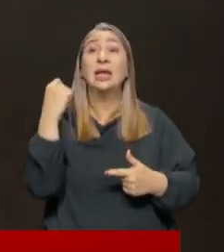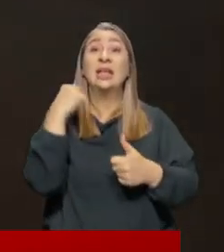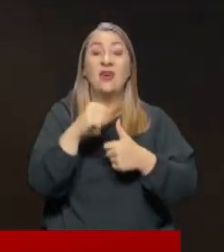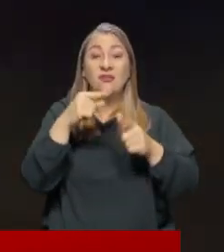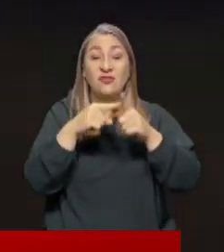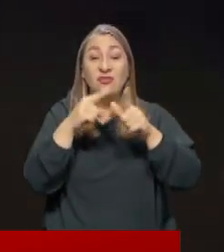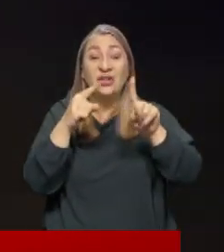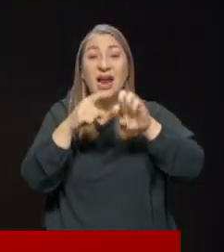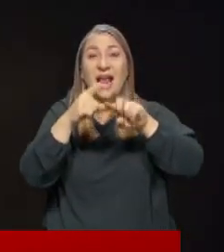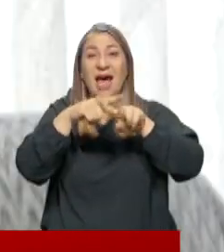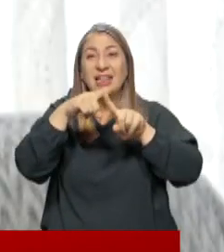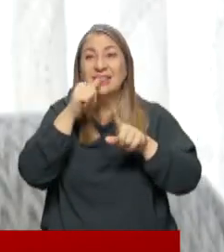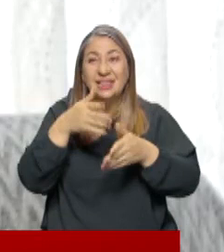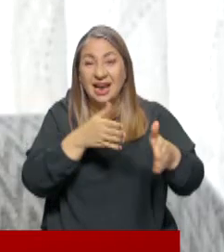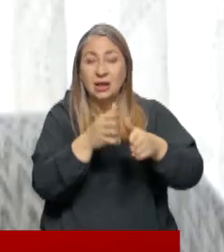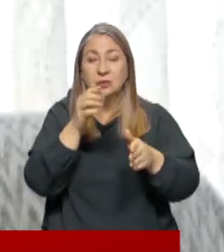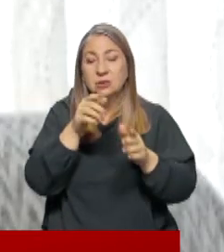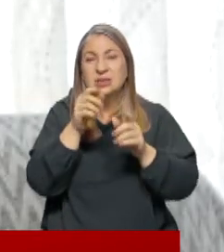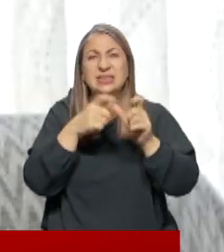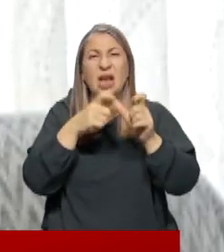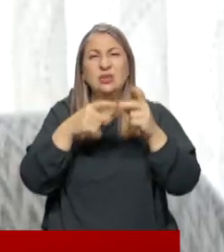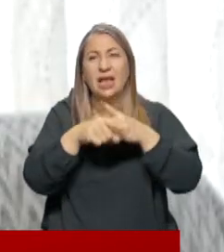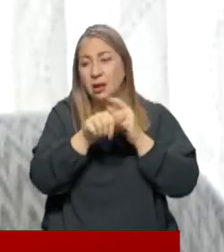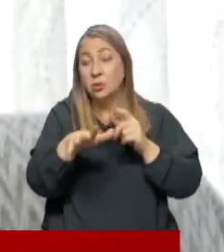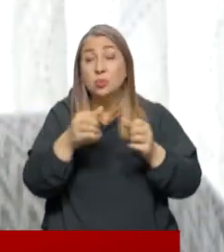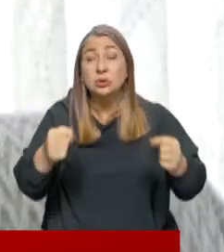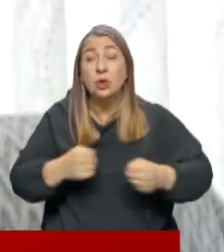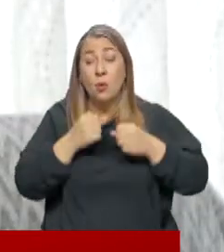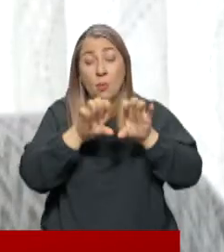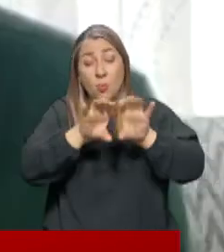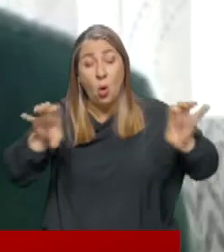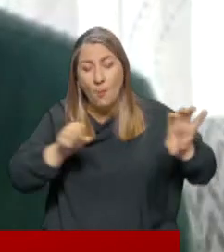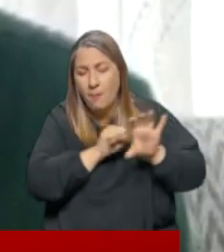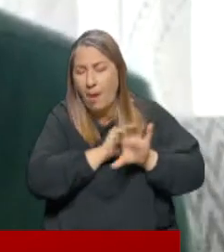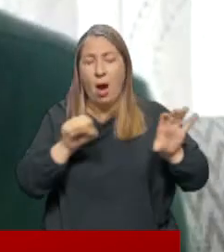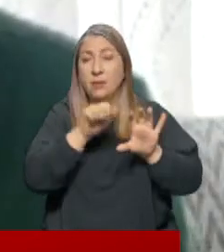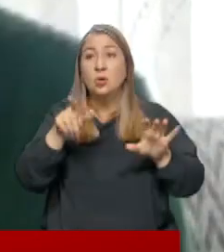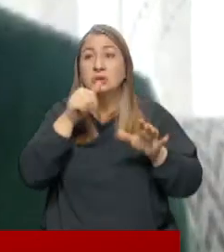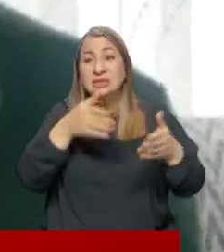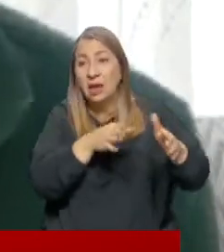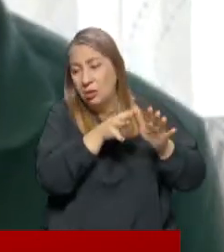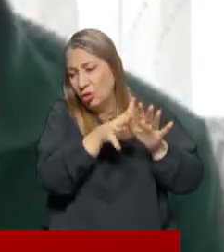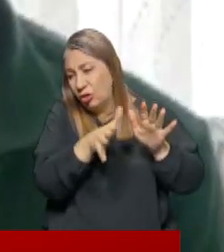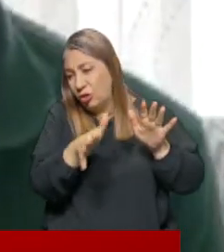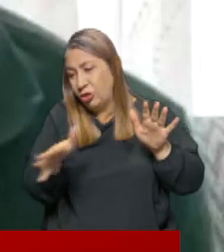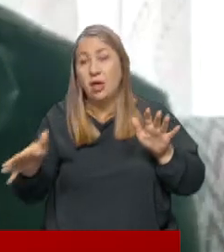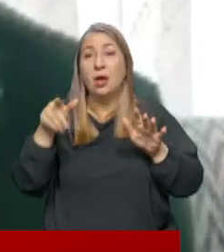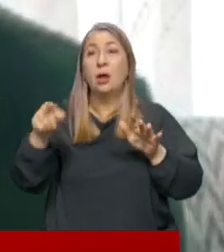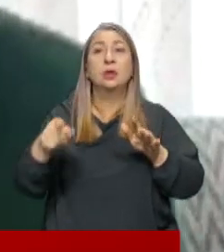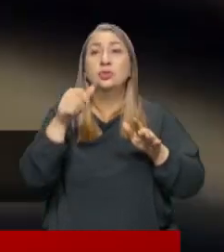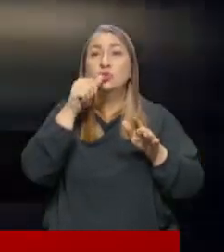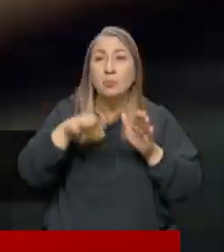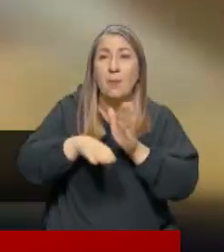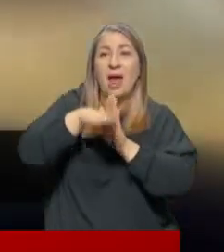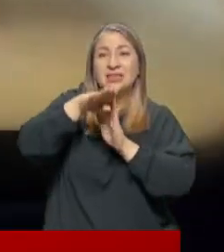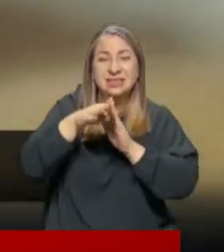Fırat Nehri'ne siyanür karıştı. Devasa siyanür borusu patladı. O siyanür çaya karıştı. O çay da Fırat Nehir ve barajına